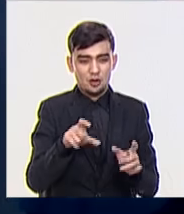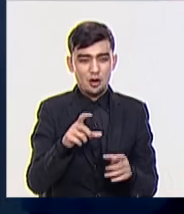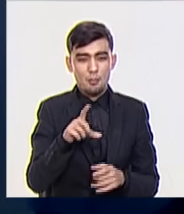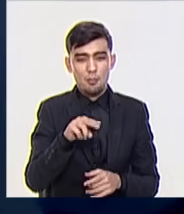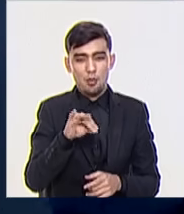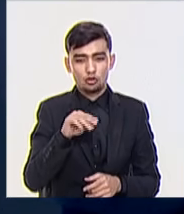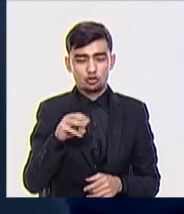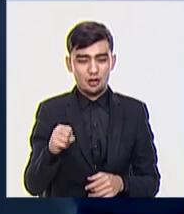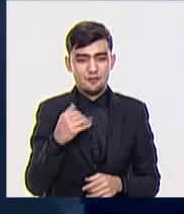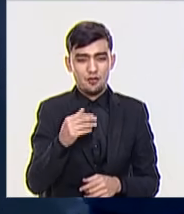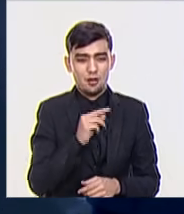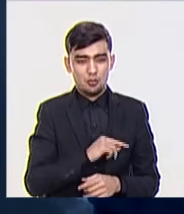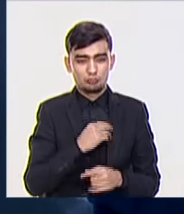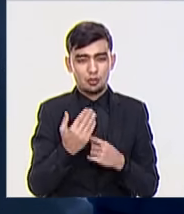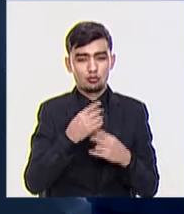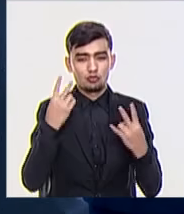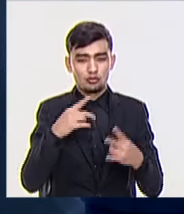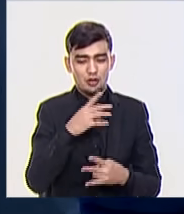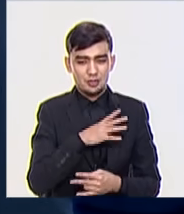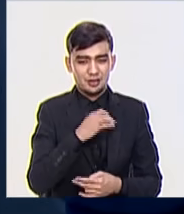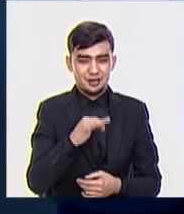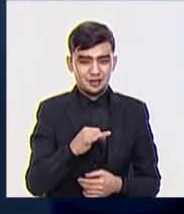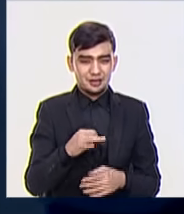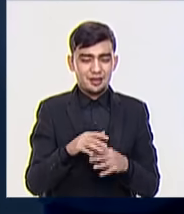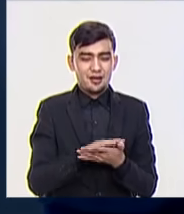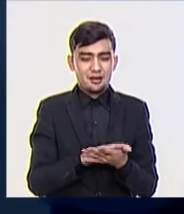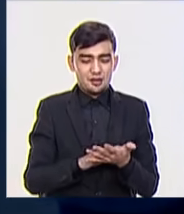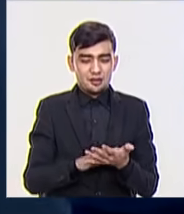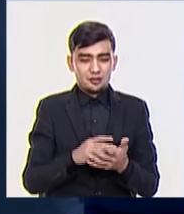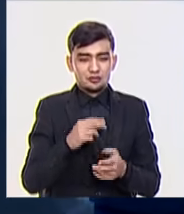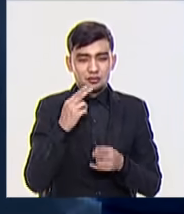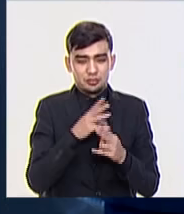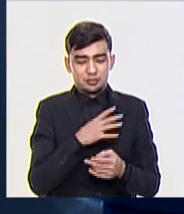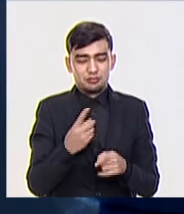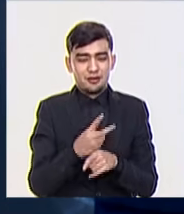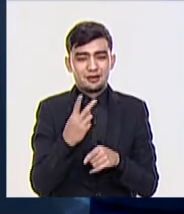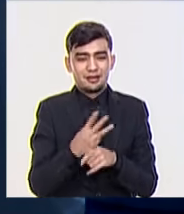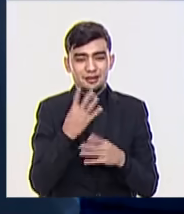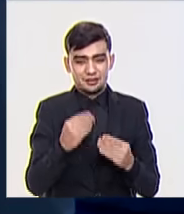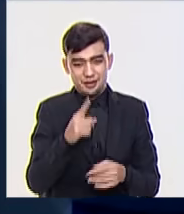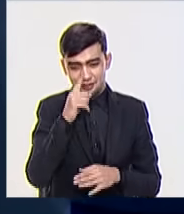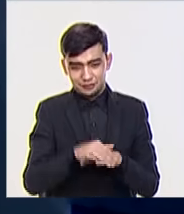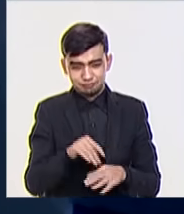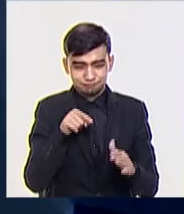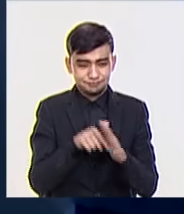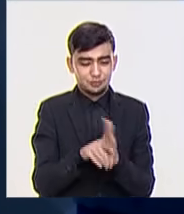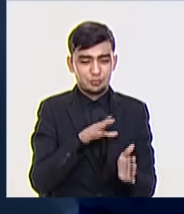пошташының қызметін атқармаңдар деген шарт қойды. Өтініш иелері бірнеше күн бойы жалынып жүріп әрең дегенде әкімдікке кірген. Ал депутаттардың